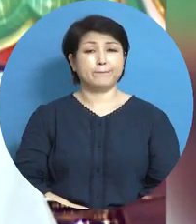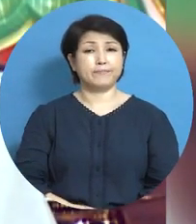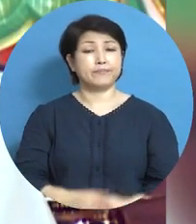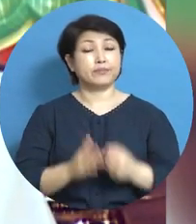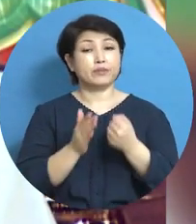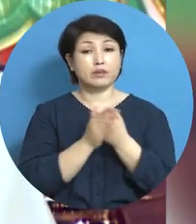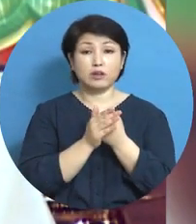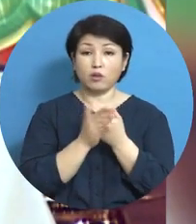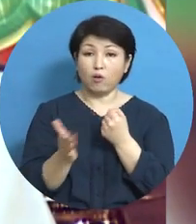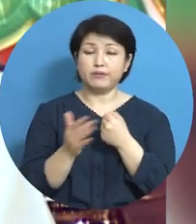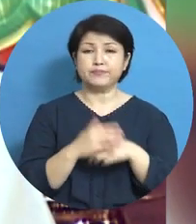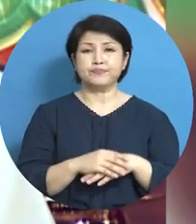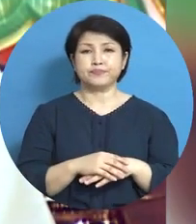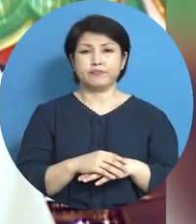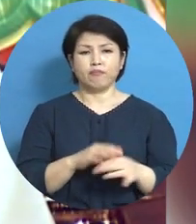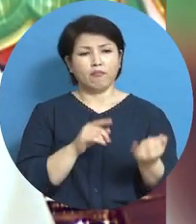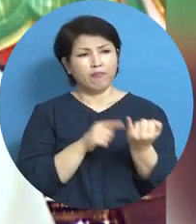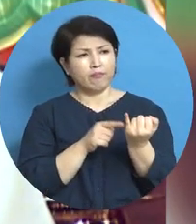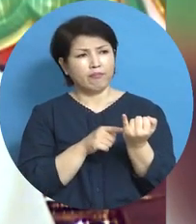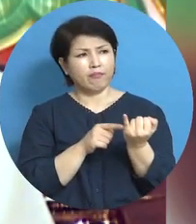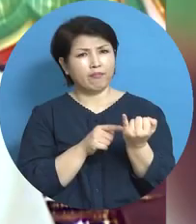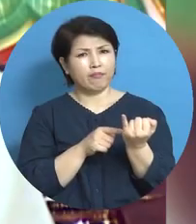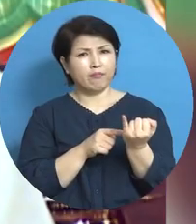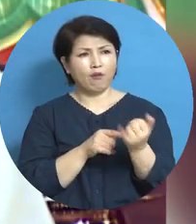그래서 여자가 없어졌다.